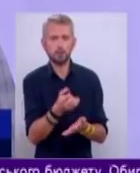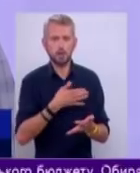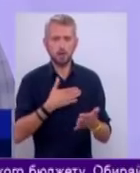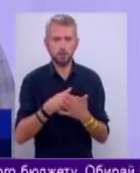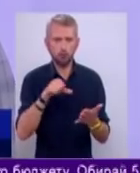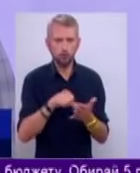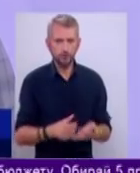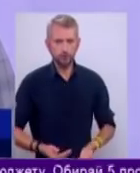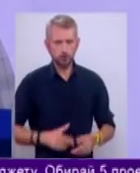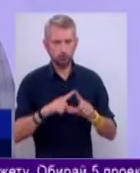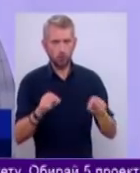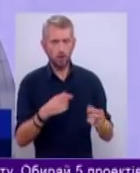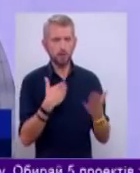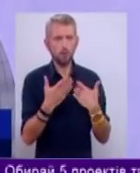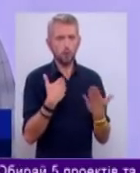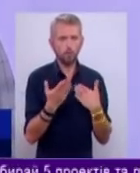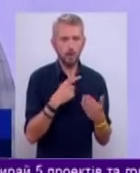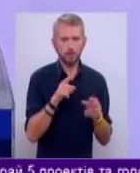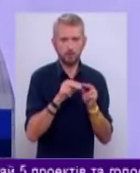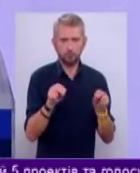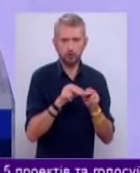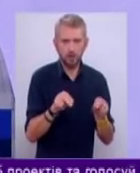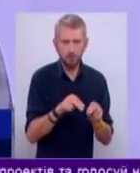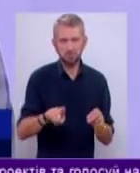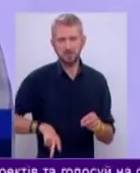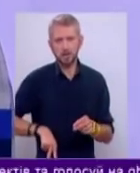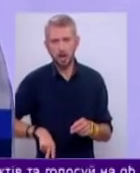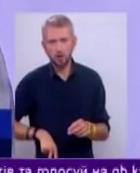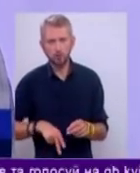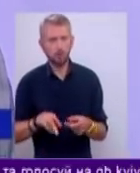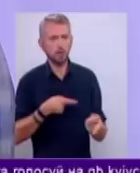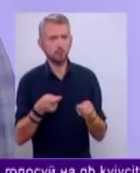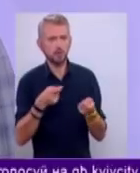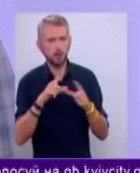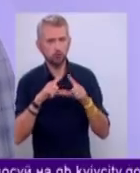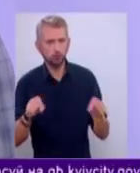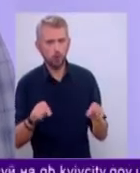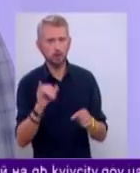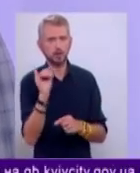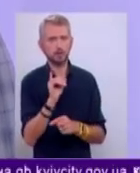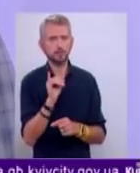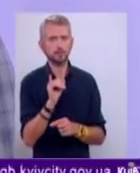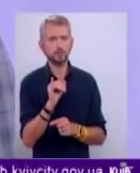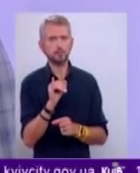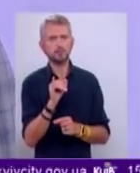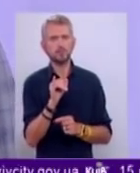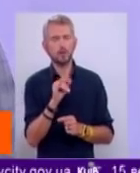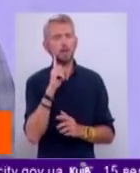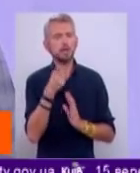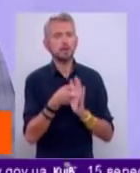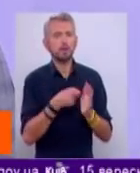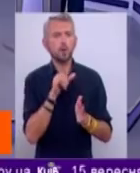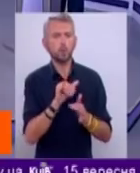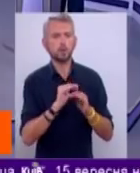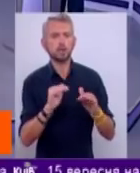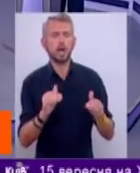участь в житті школи, спілкуватися з вчителем, з директором, адміністрацією школи і дізнаватися у